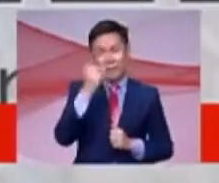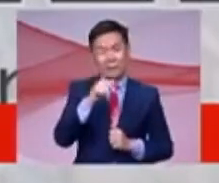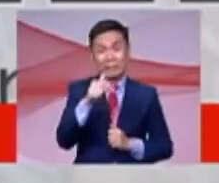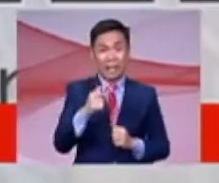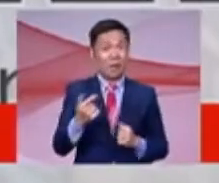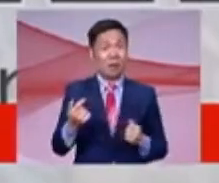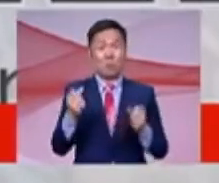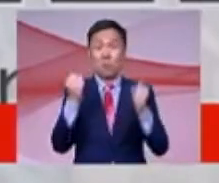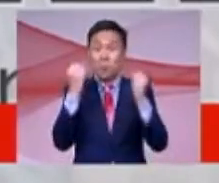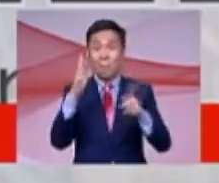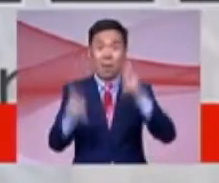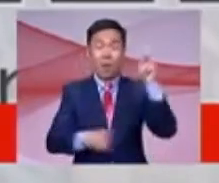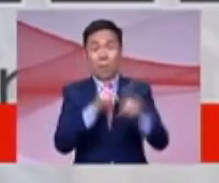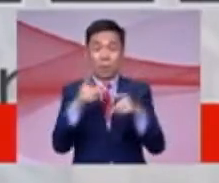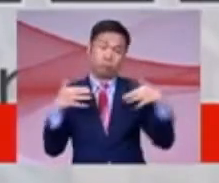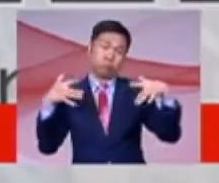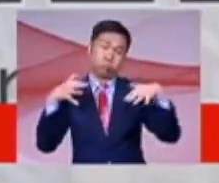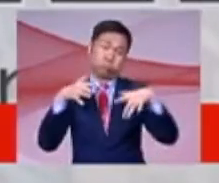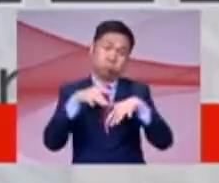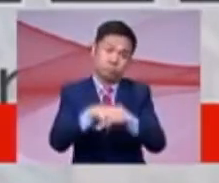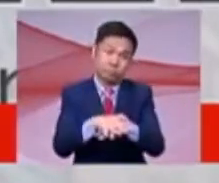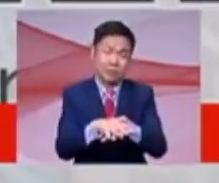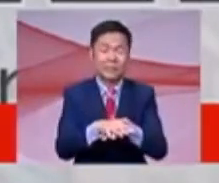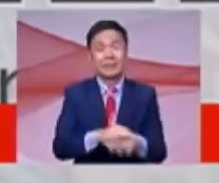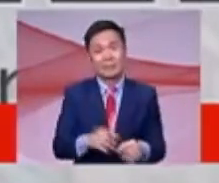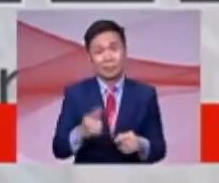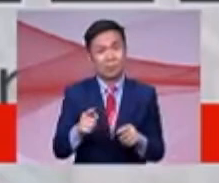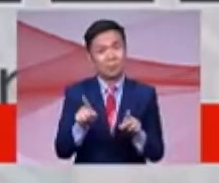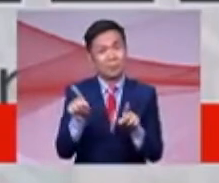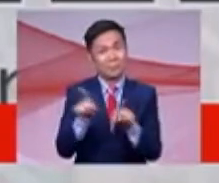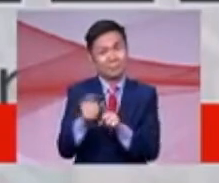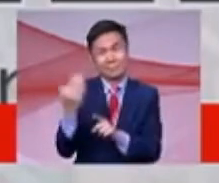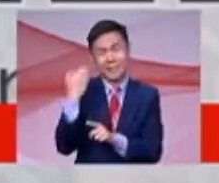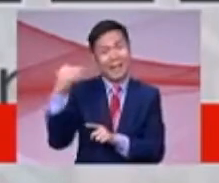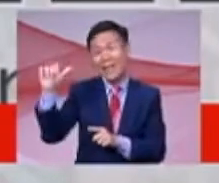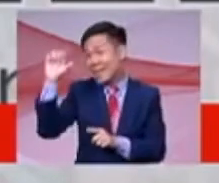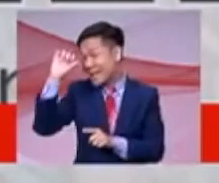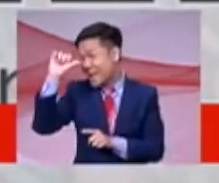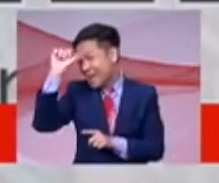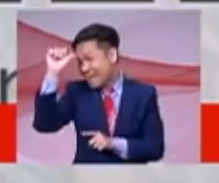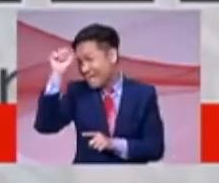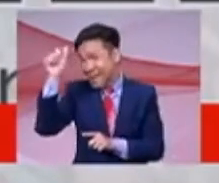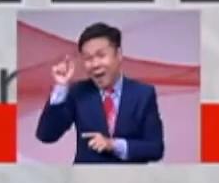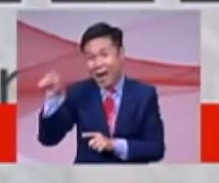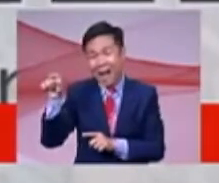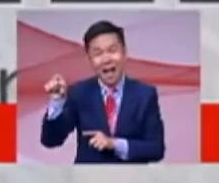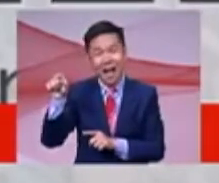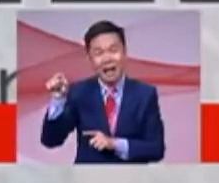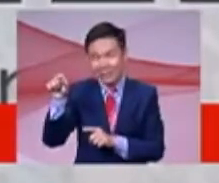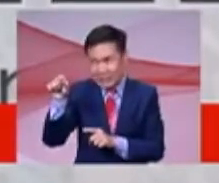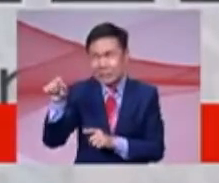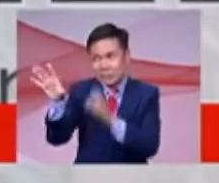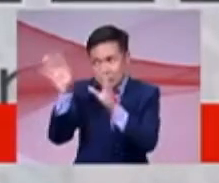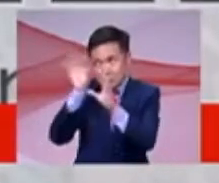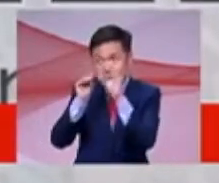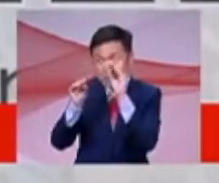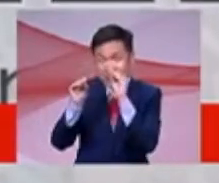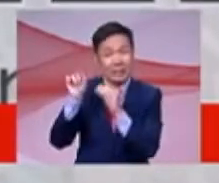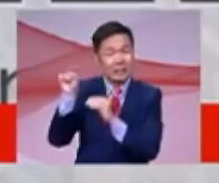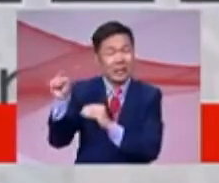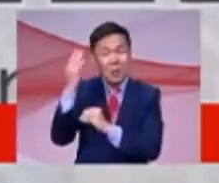perhimpunan beramai-ramai, contohnya kita kena belajar daripada negara India, tindakan-tindakan mereka yang